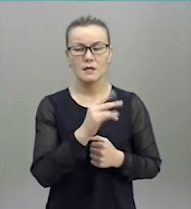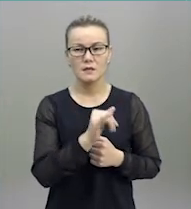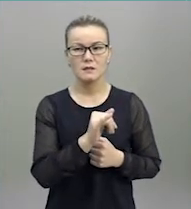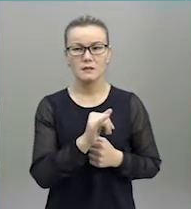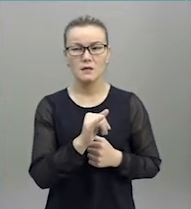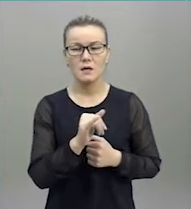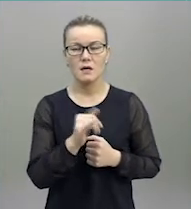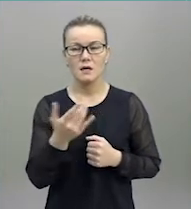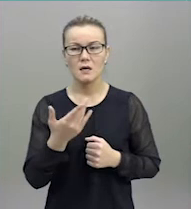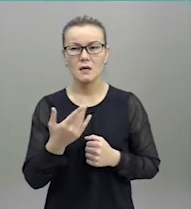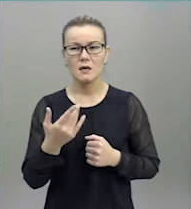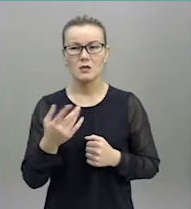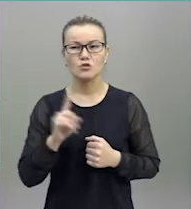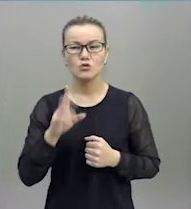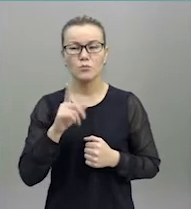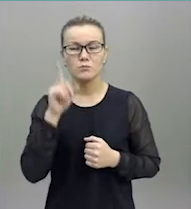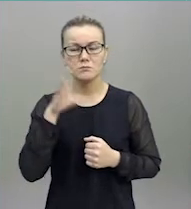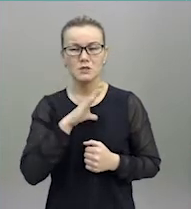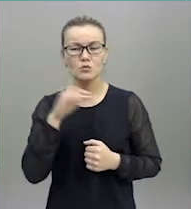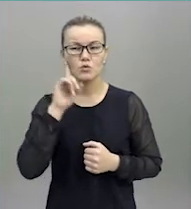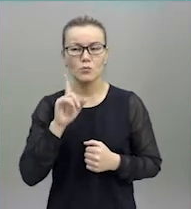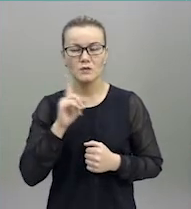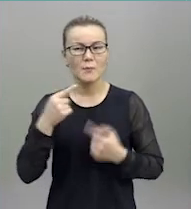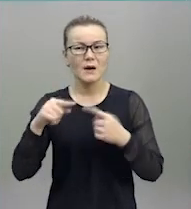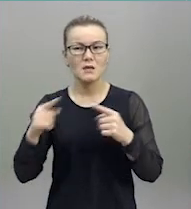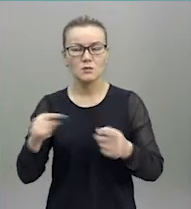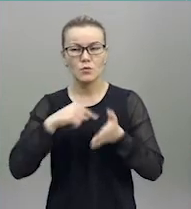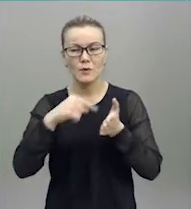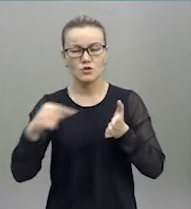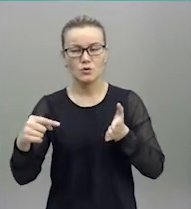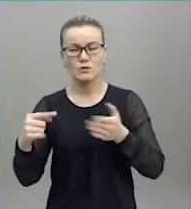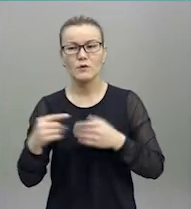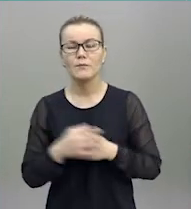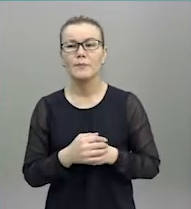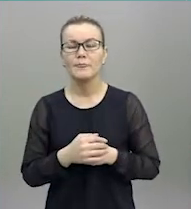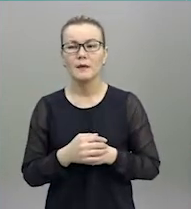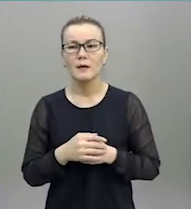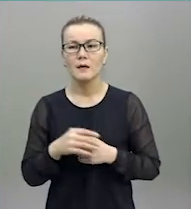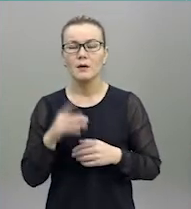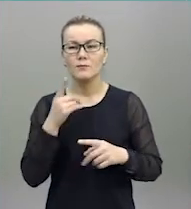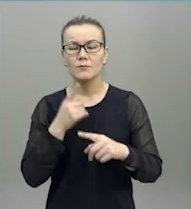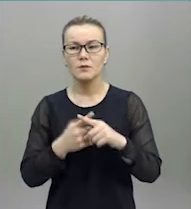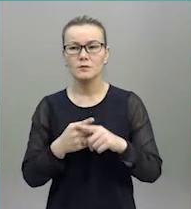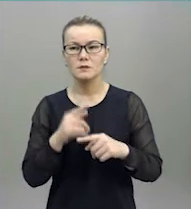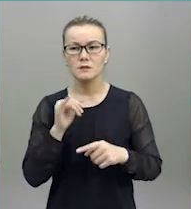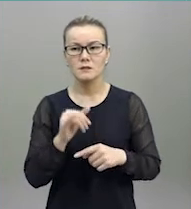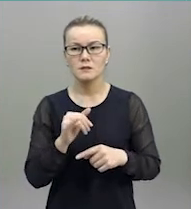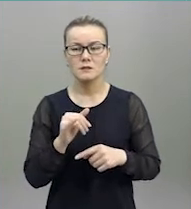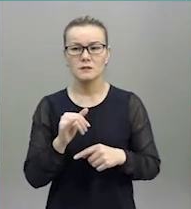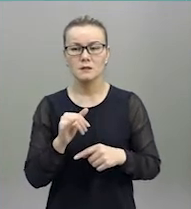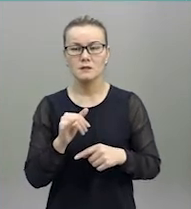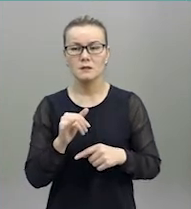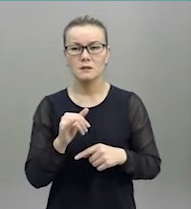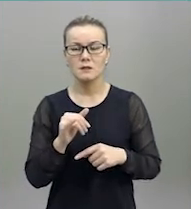по-разному для удобства чтобы не запутаться 3 y минус 2y + игорь числовой коэффициент